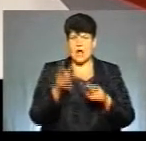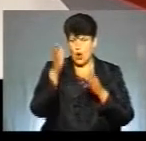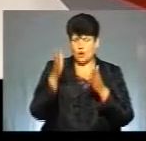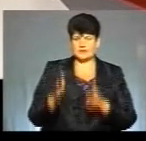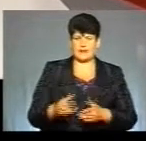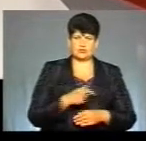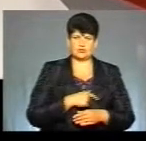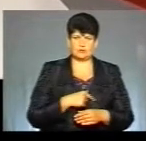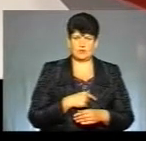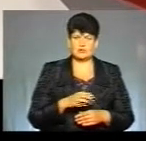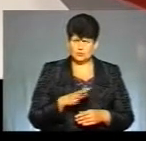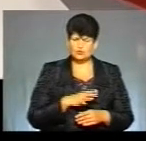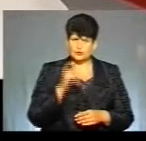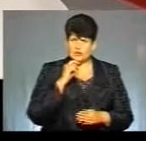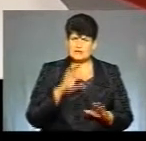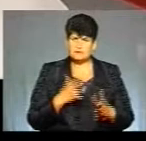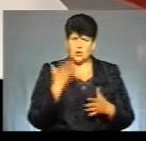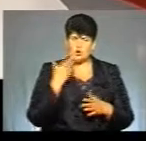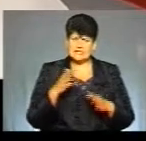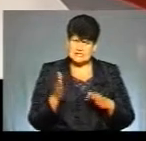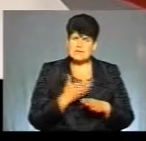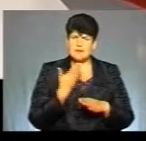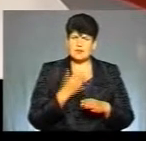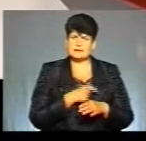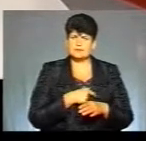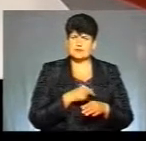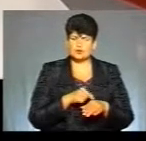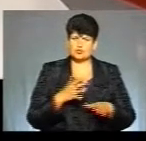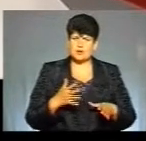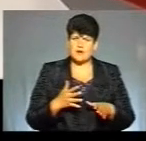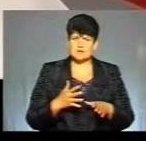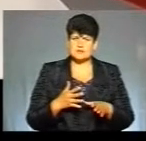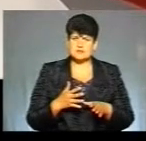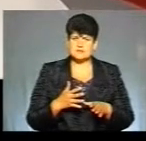були випадки, коли знімали так депутатську недоторканність, і, в принципі, навіть